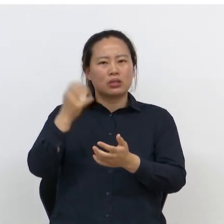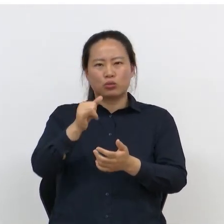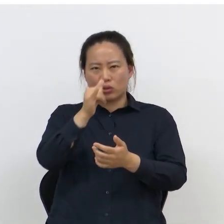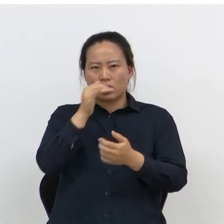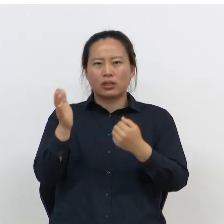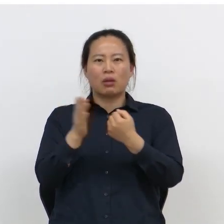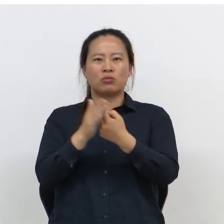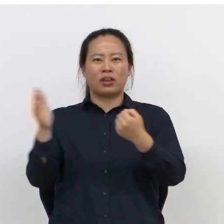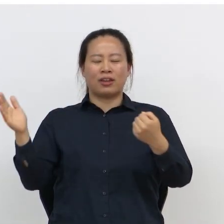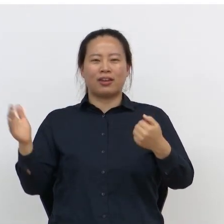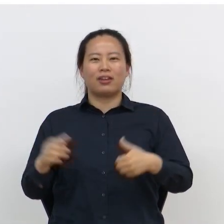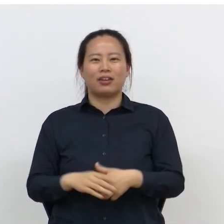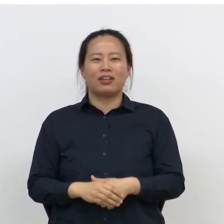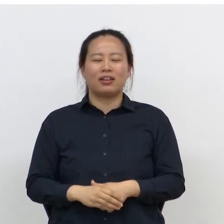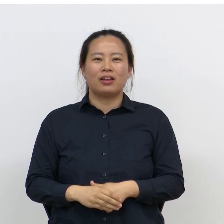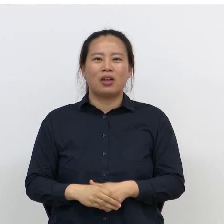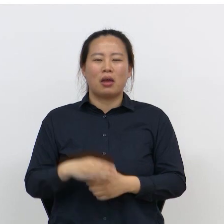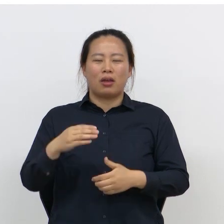한번 해보시겠습니까?